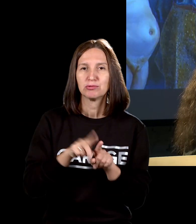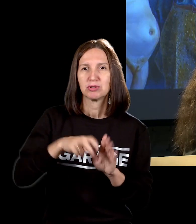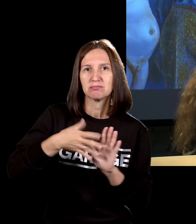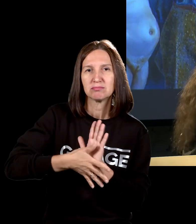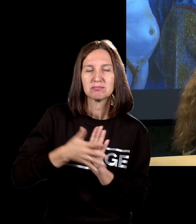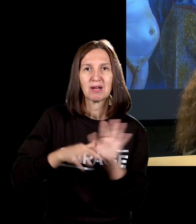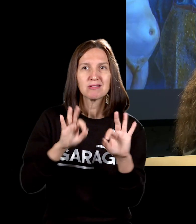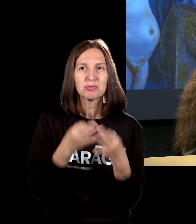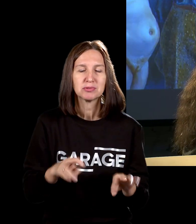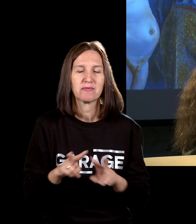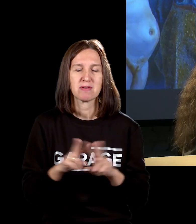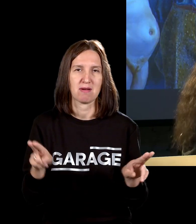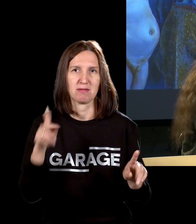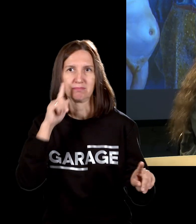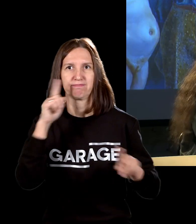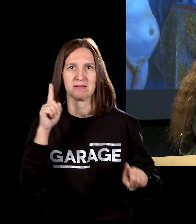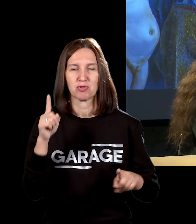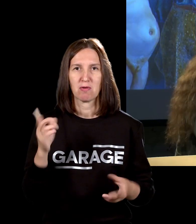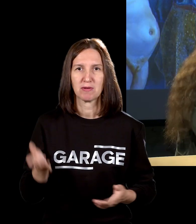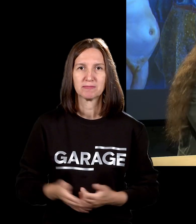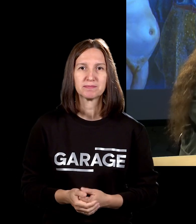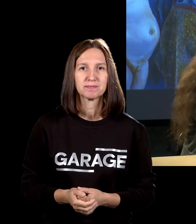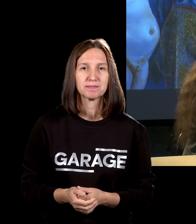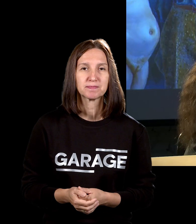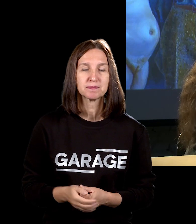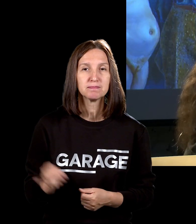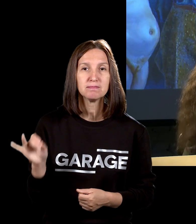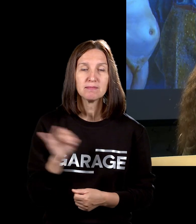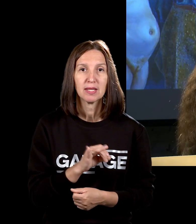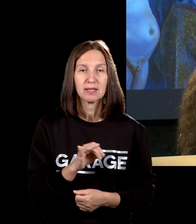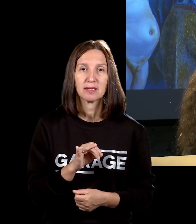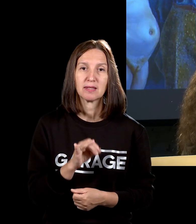сенсации, опять-таки, исследующие природу искусства как шока.